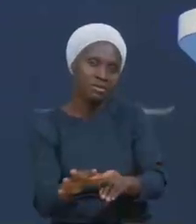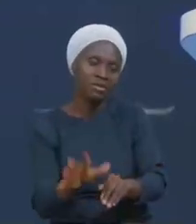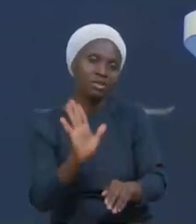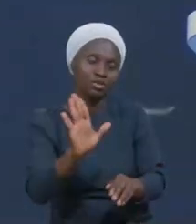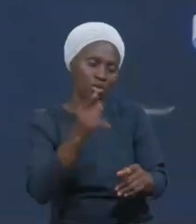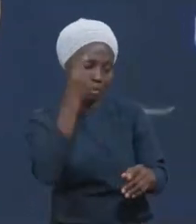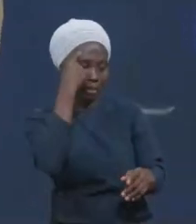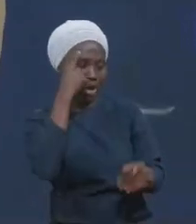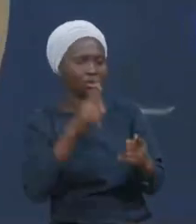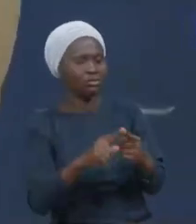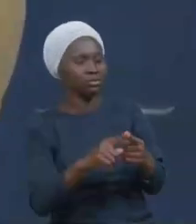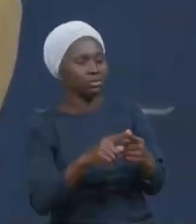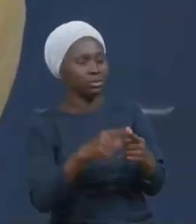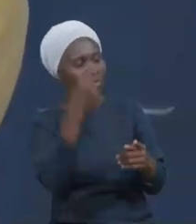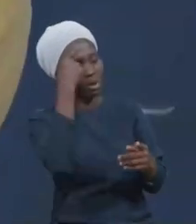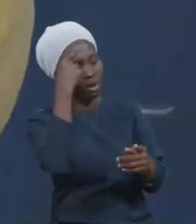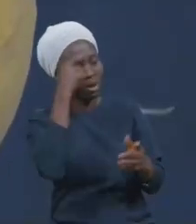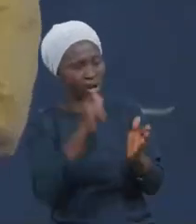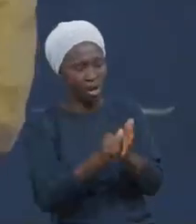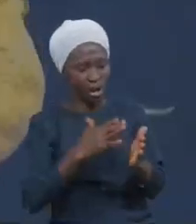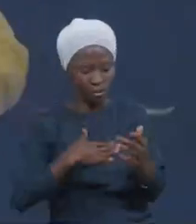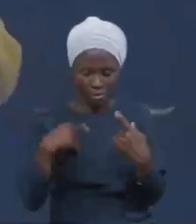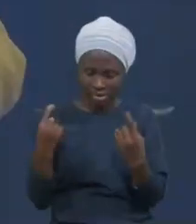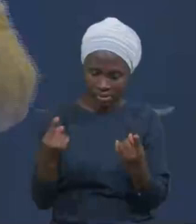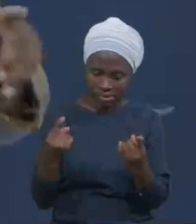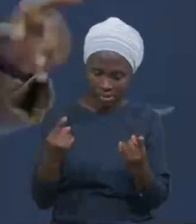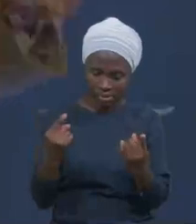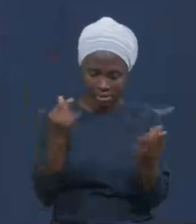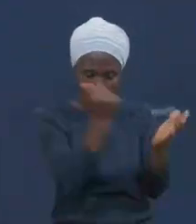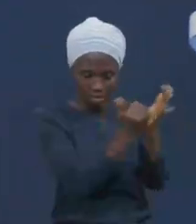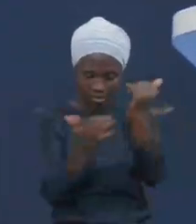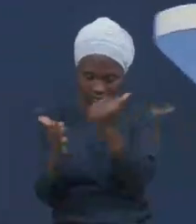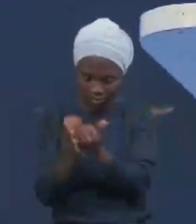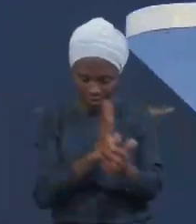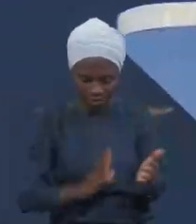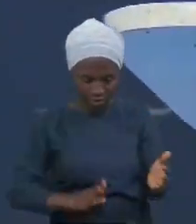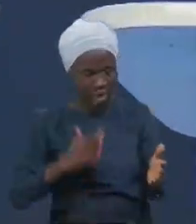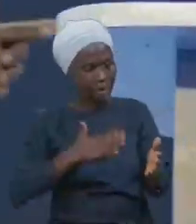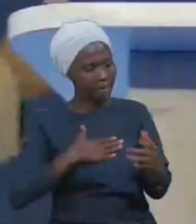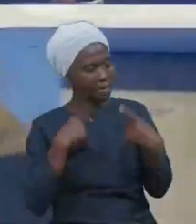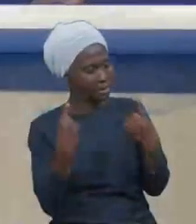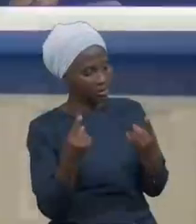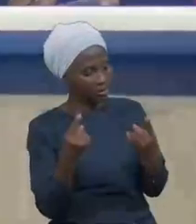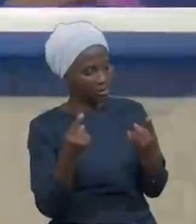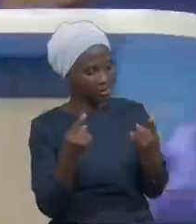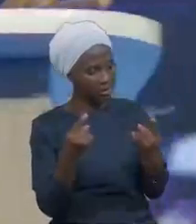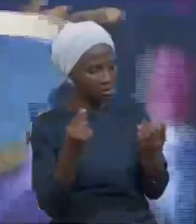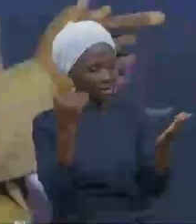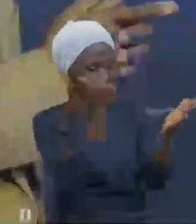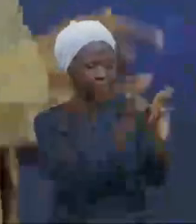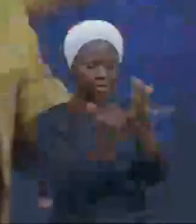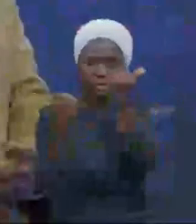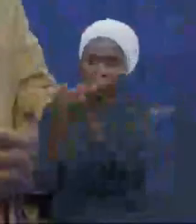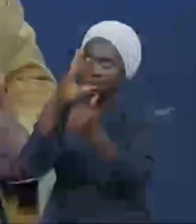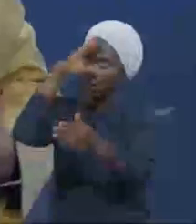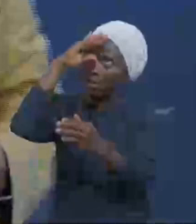péchés ont crucifié Christ, mes péchés l'ont cloué à la croix. »